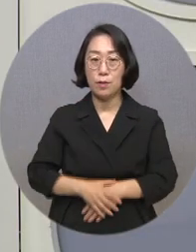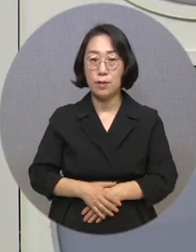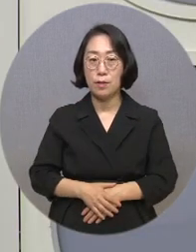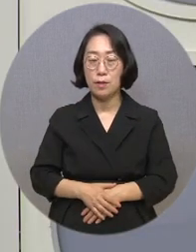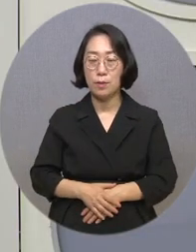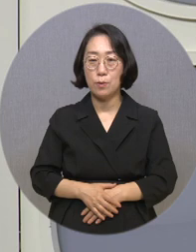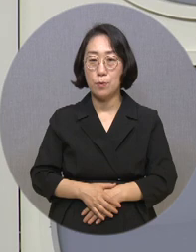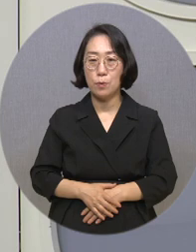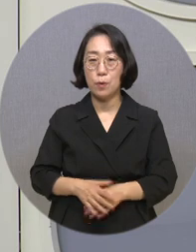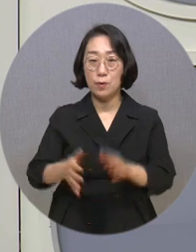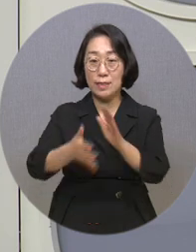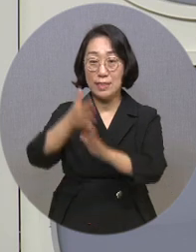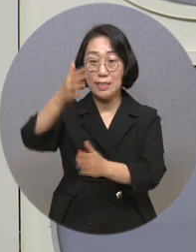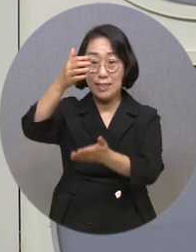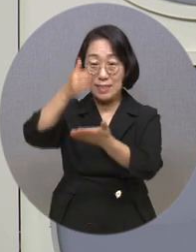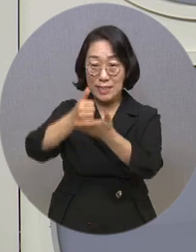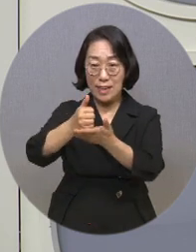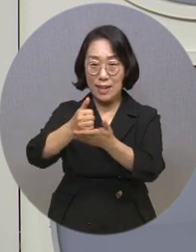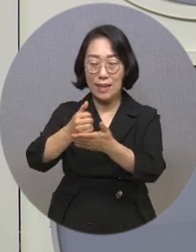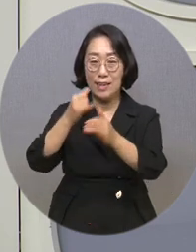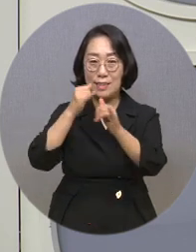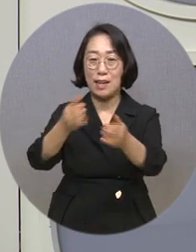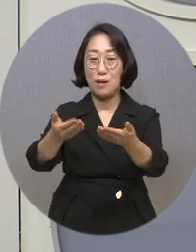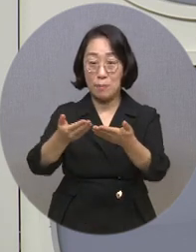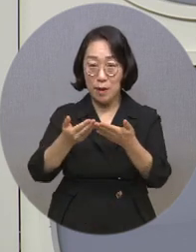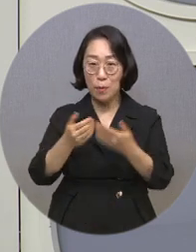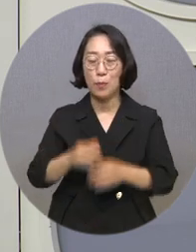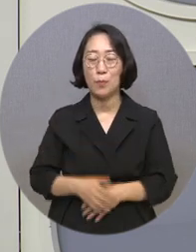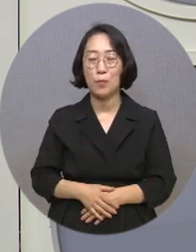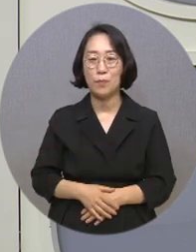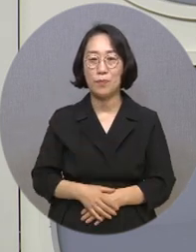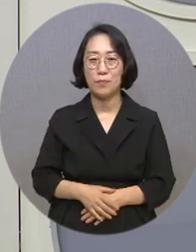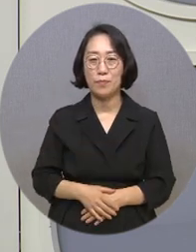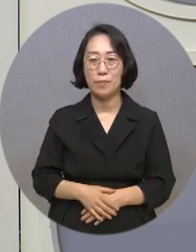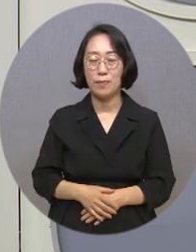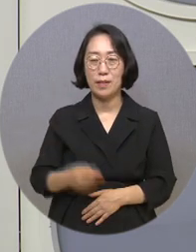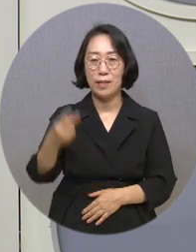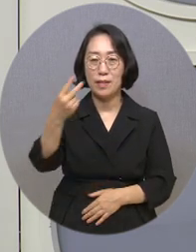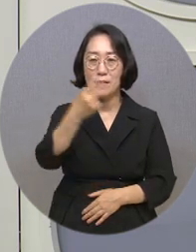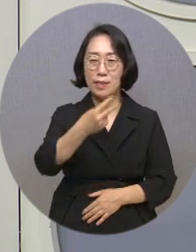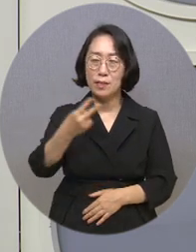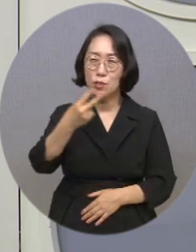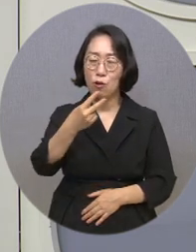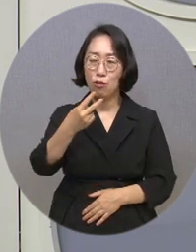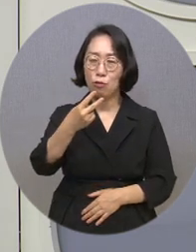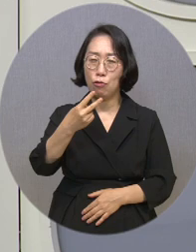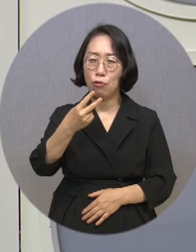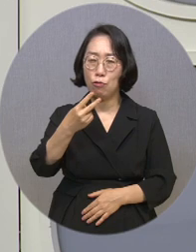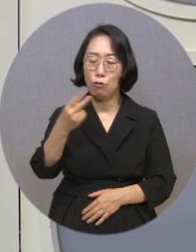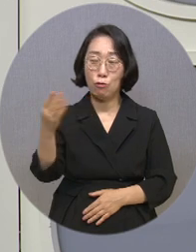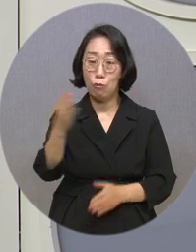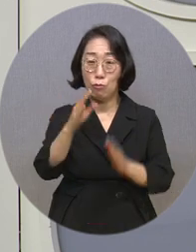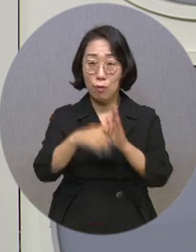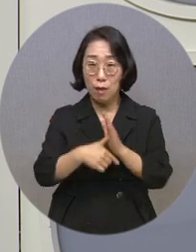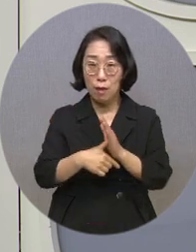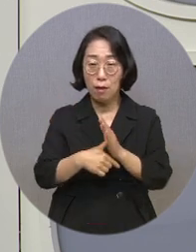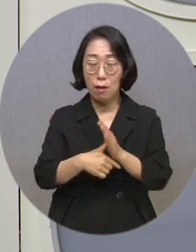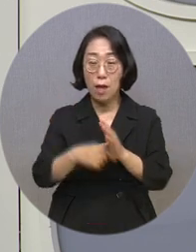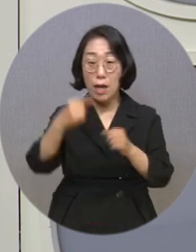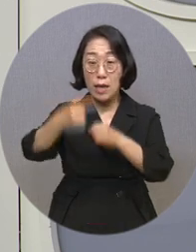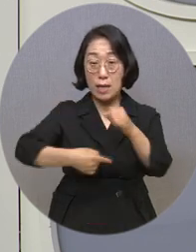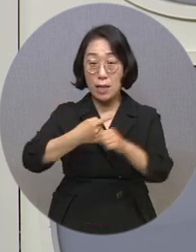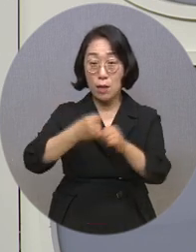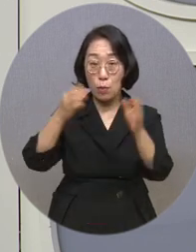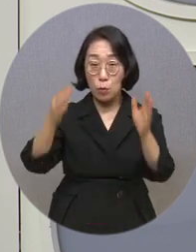받고 시장상도 받고 상을 너무 많이 받아가지고요. 2000년도에는 한 해에 상을 11개나